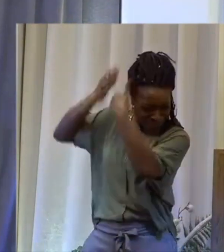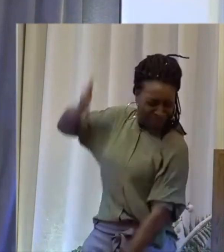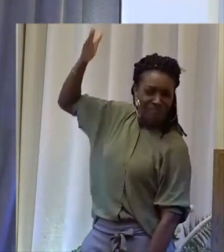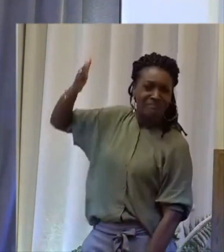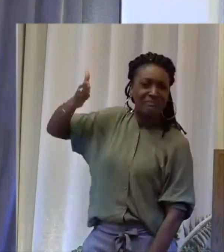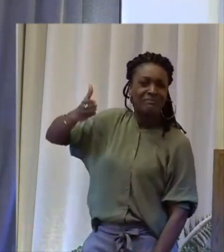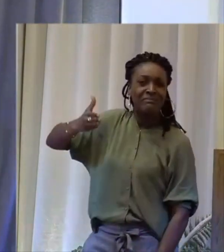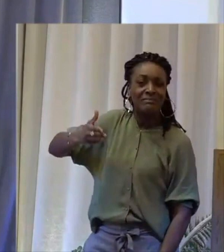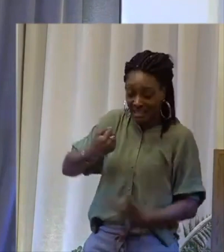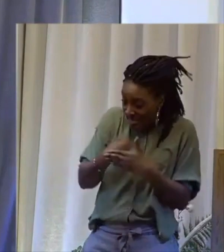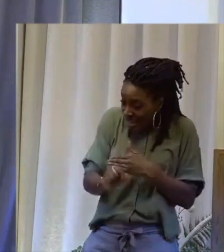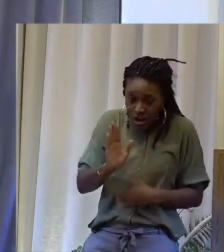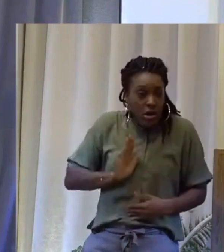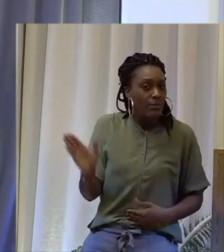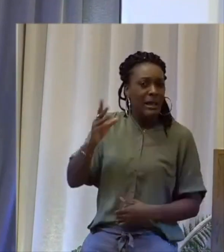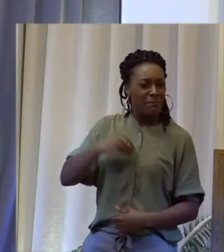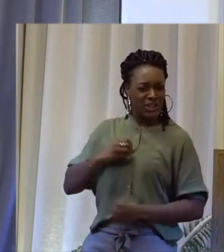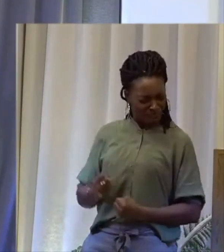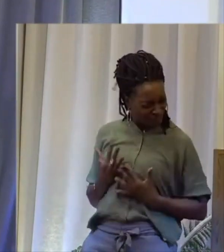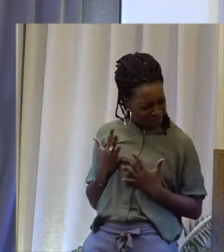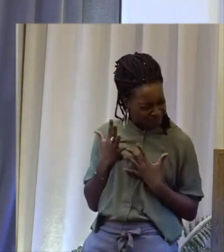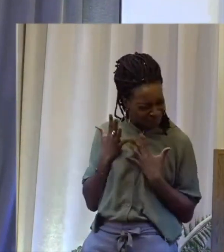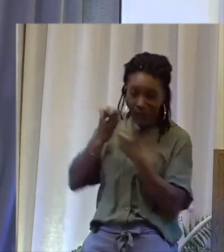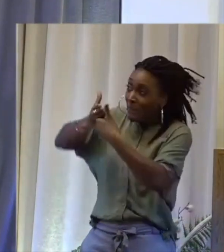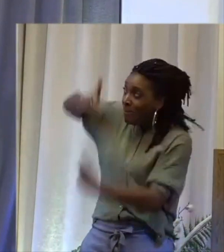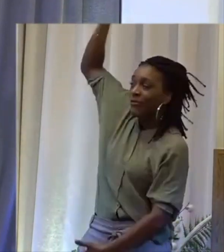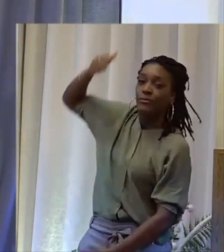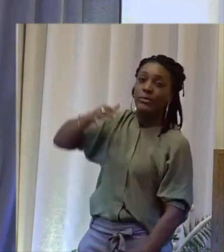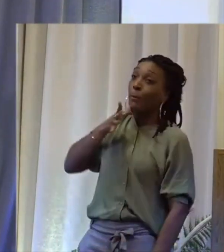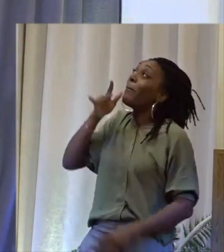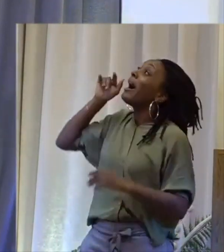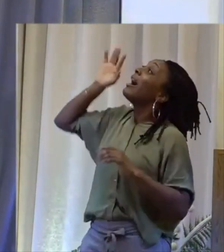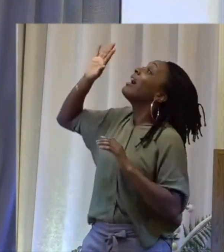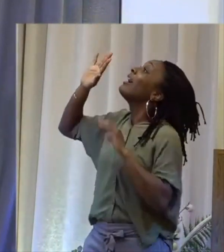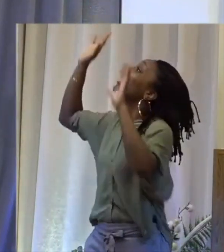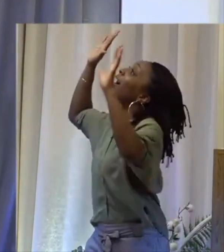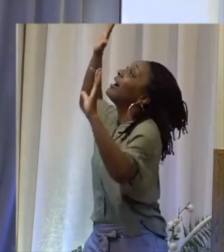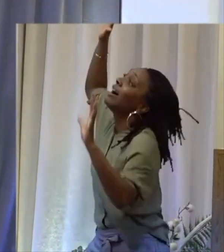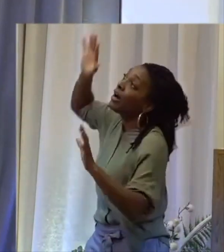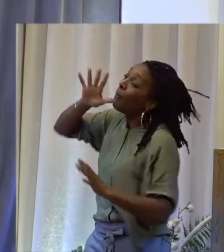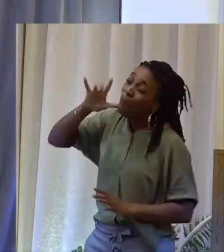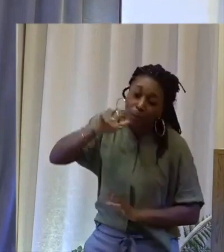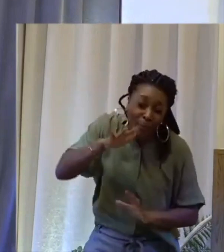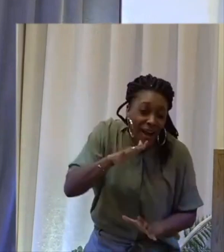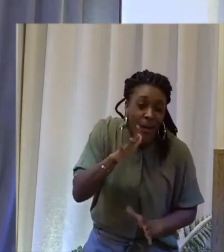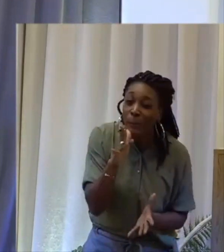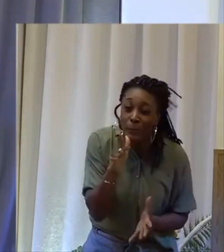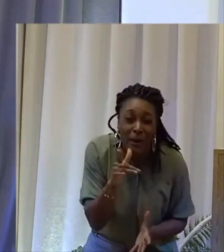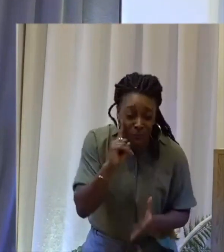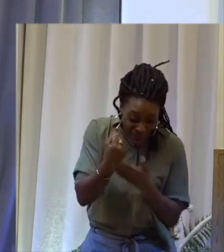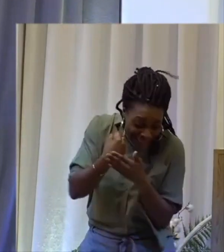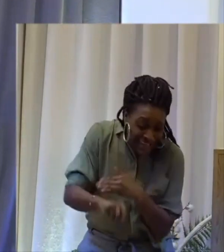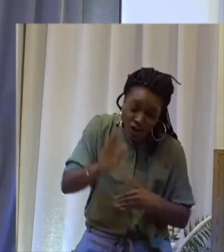sommes, de naissance. C'est un fait, on ne peut pas revenir dessus. On ne peut pas l'éviter parce qu'on est comme